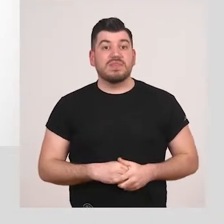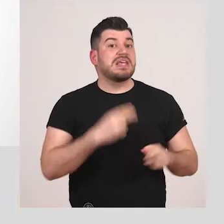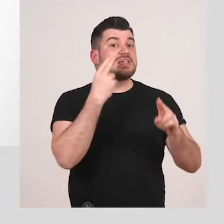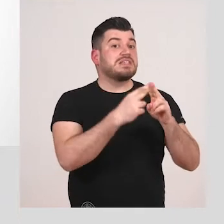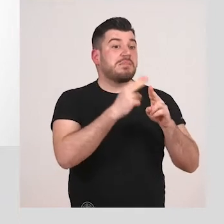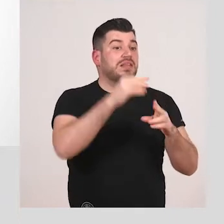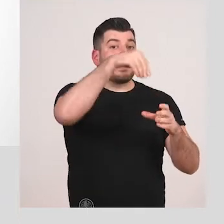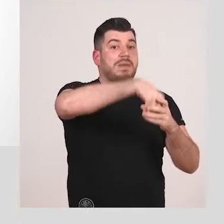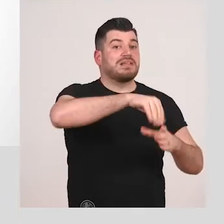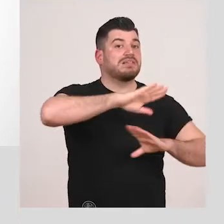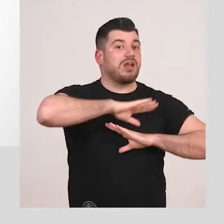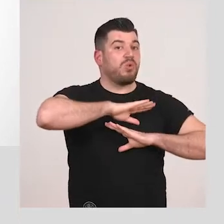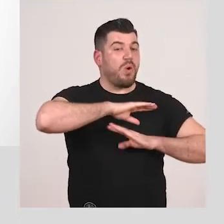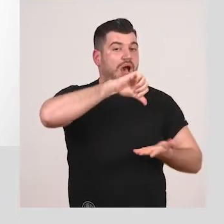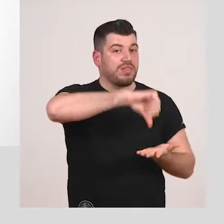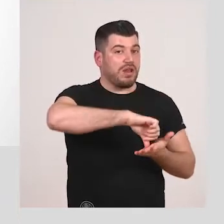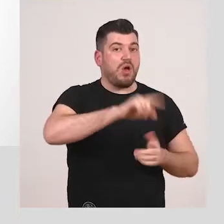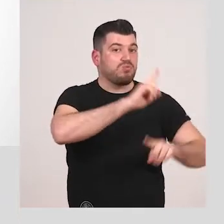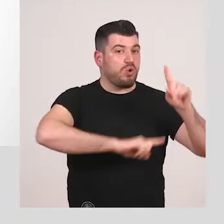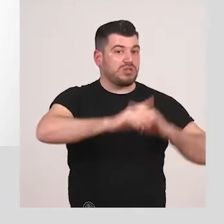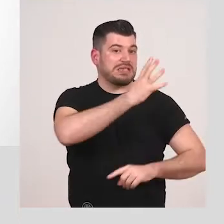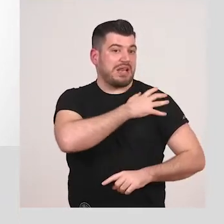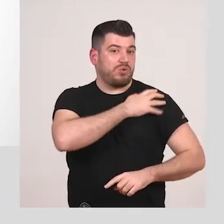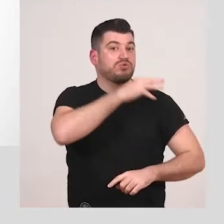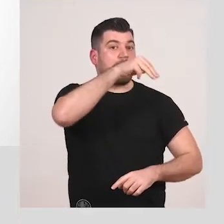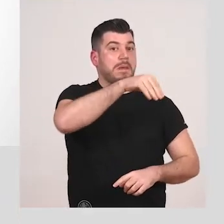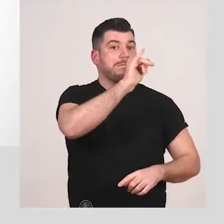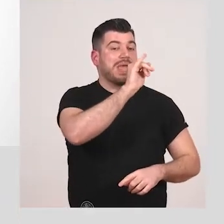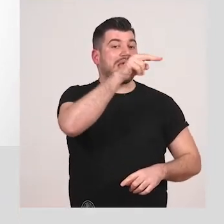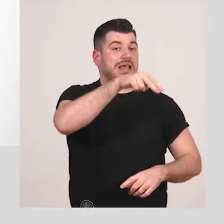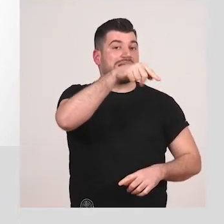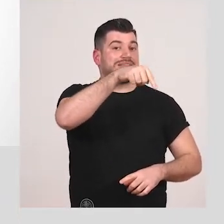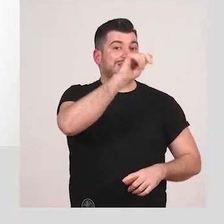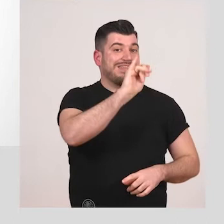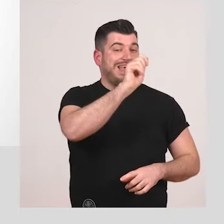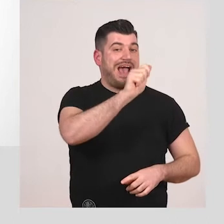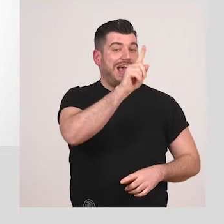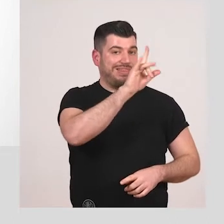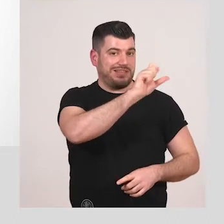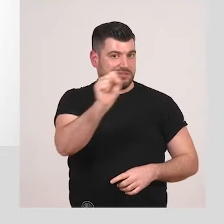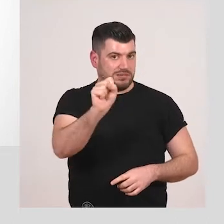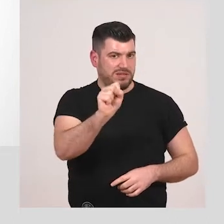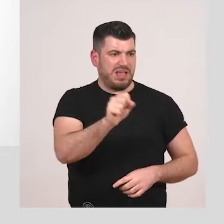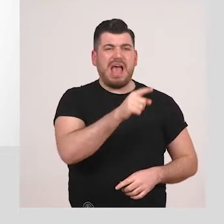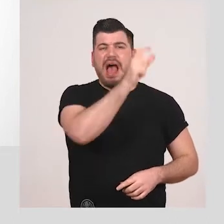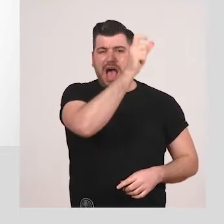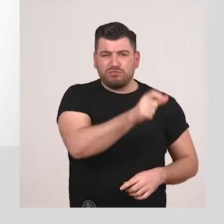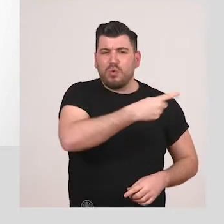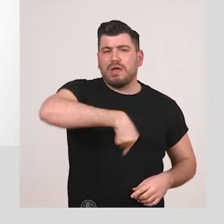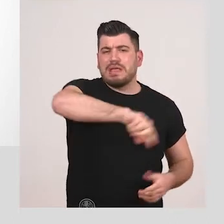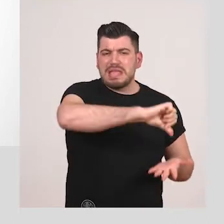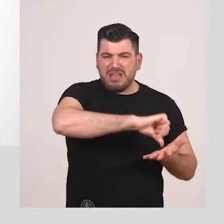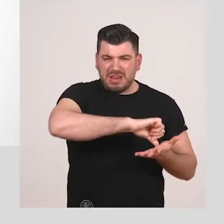Αθηναίων. Ο στρατηγός Μιλτιάδης. Ο Μιλτιάδης δεν ήταν και πολύ συμπαθητικός στους